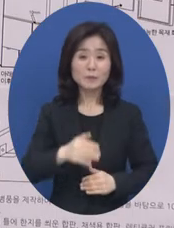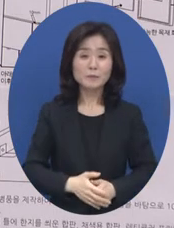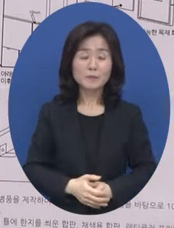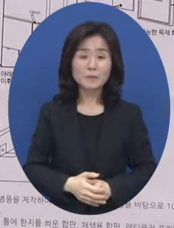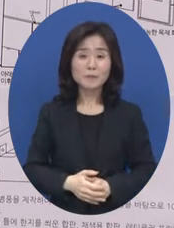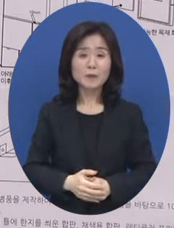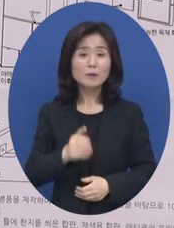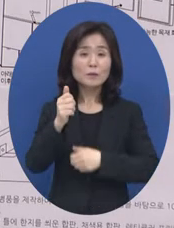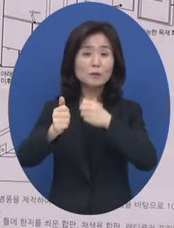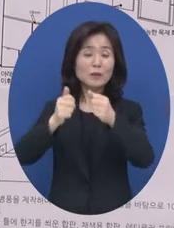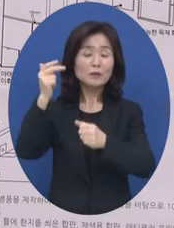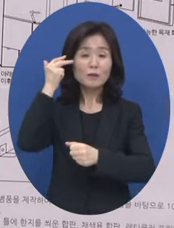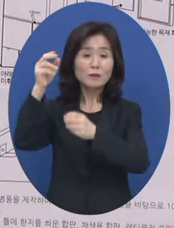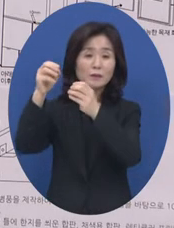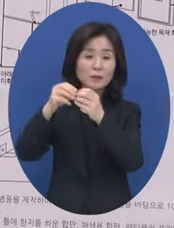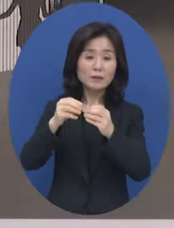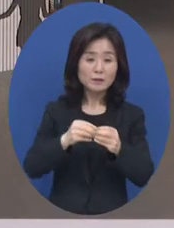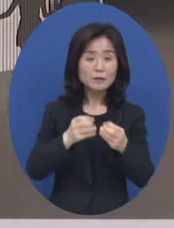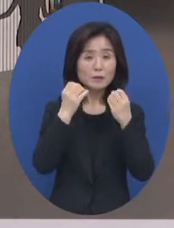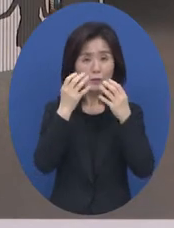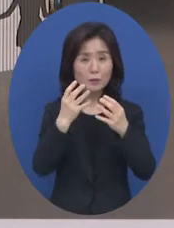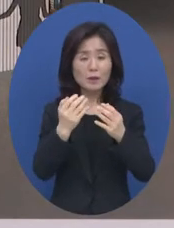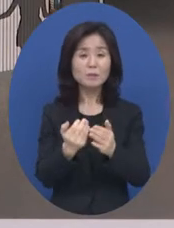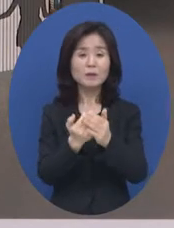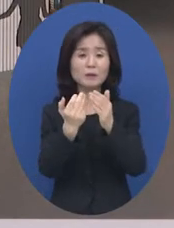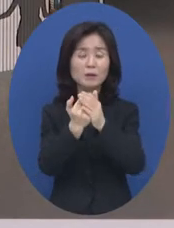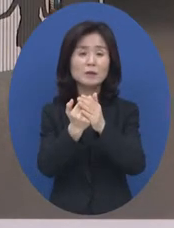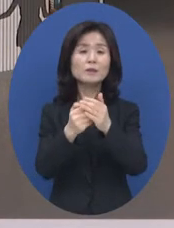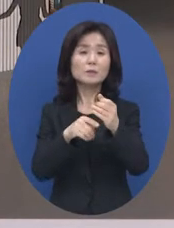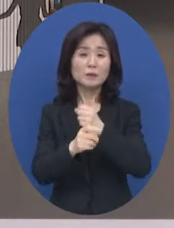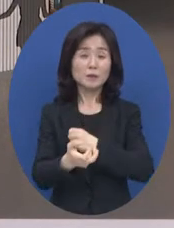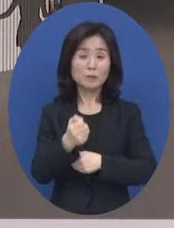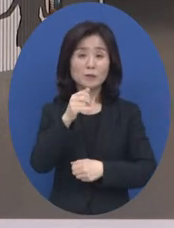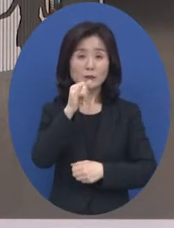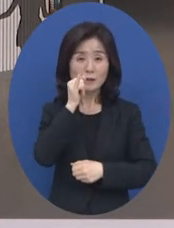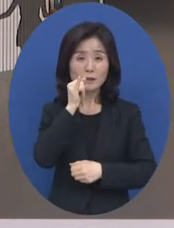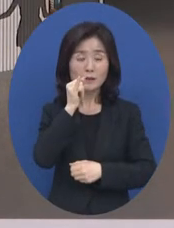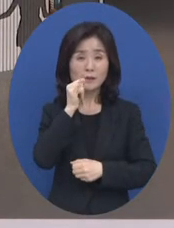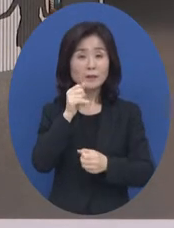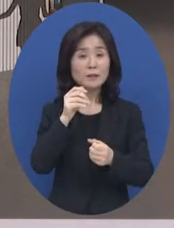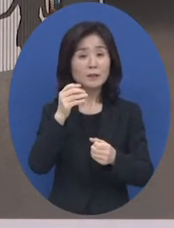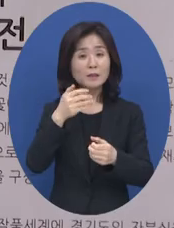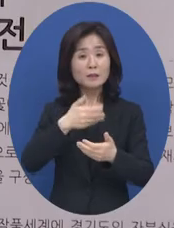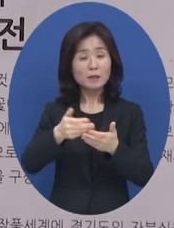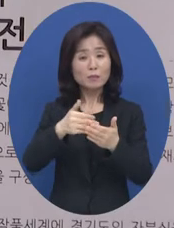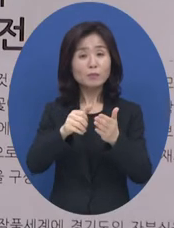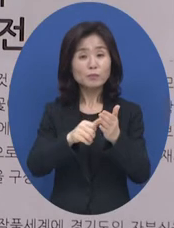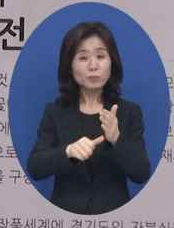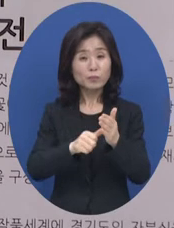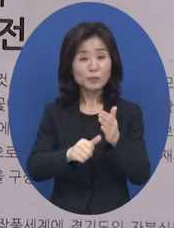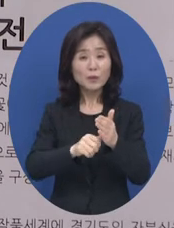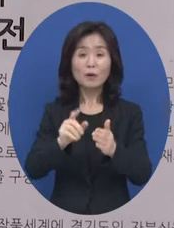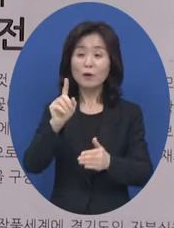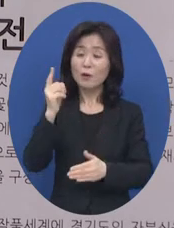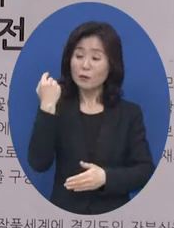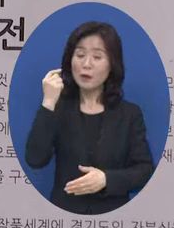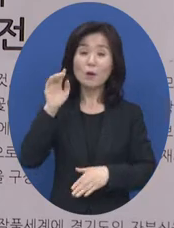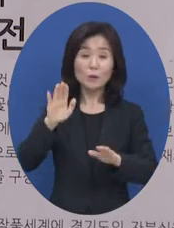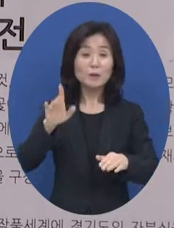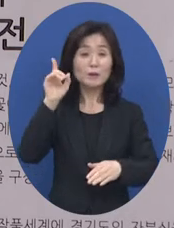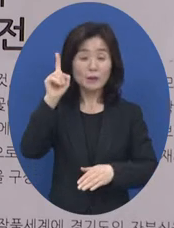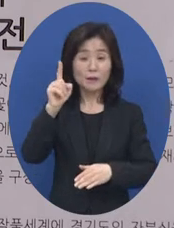선조 들의 정신을 계승해 새롭게 발전하지 않은 의미를 담은 작품 어제 오늘 내의 회화와 설치